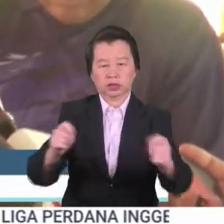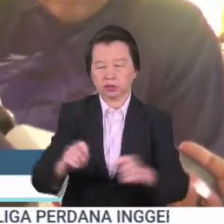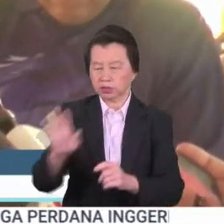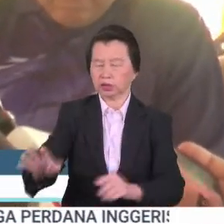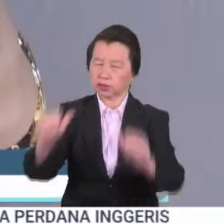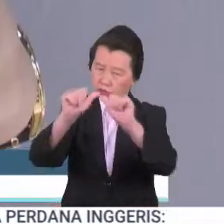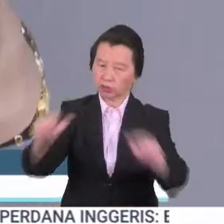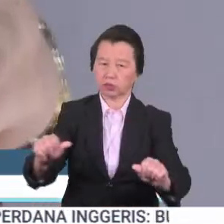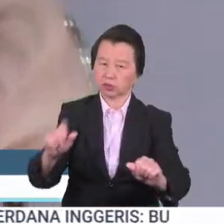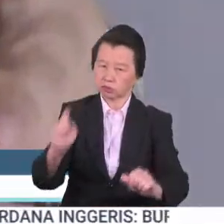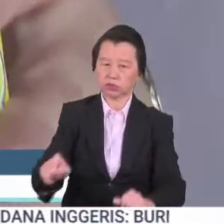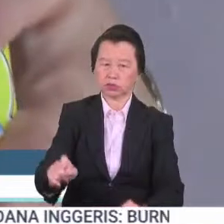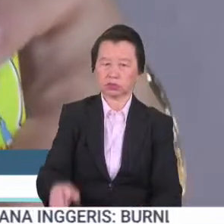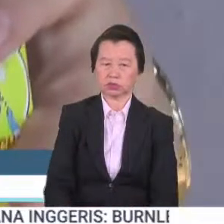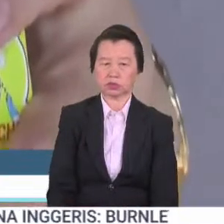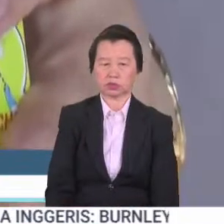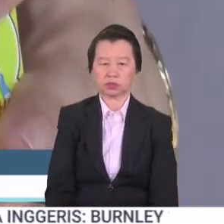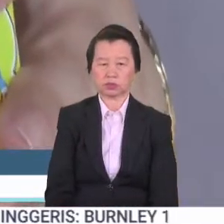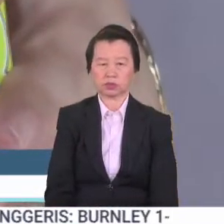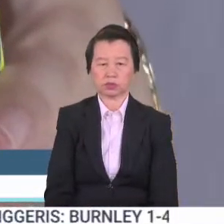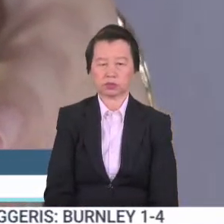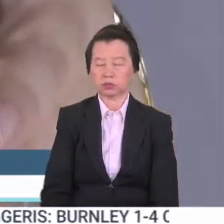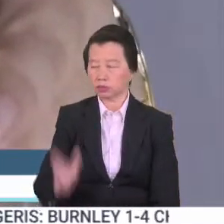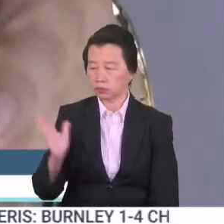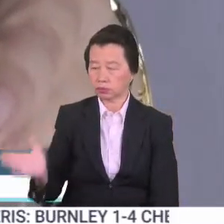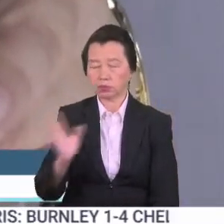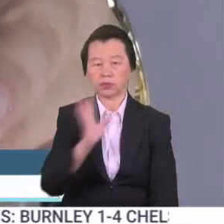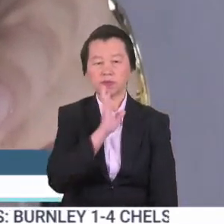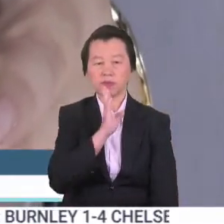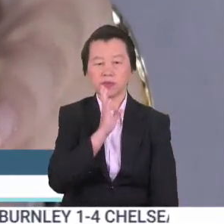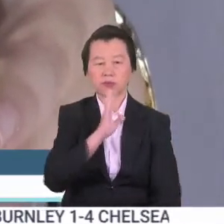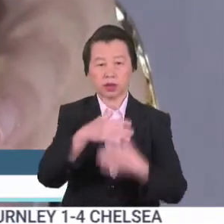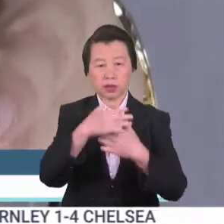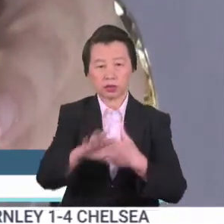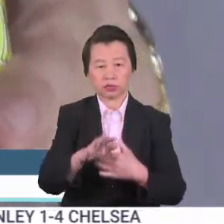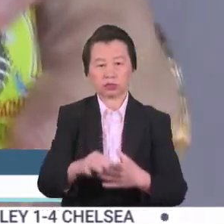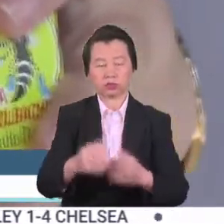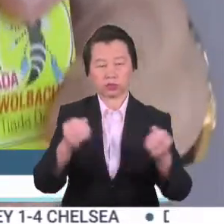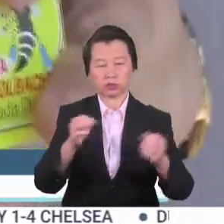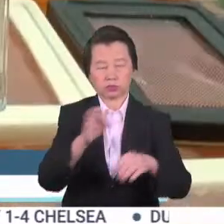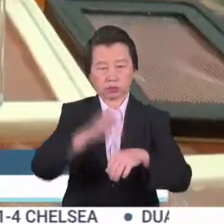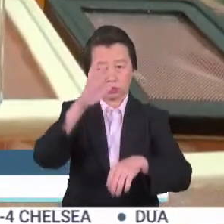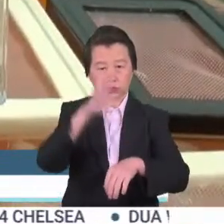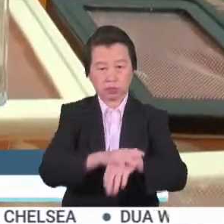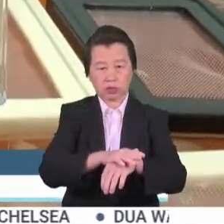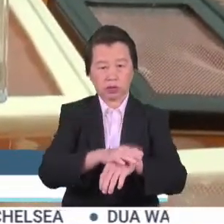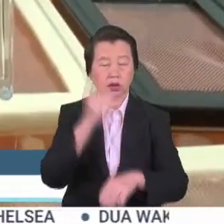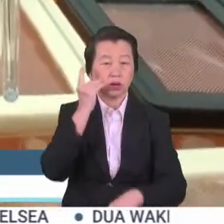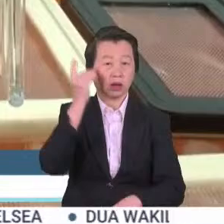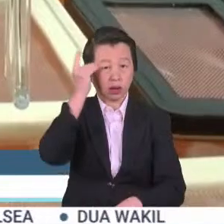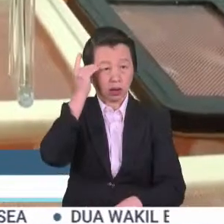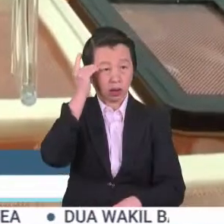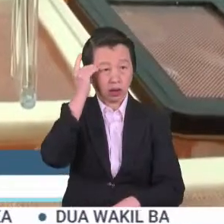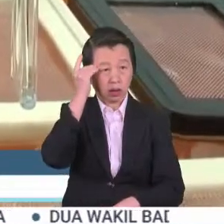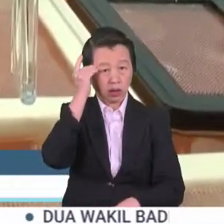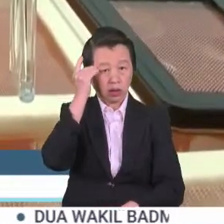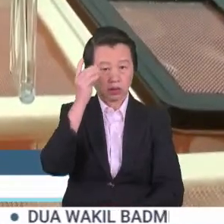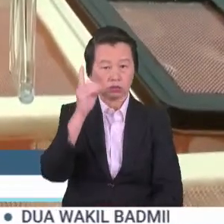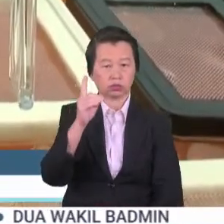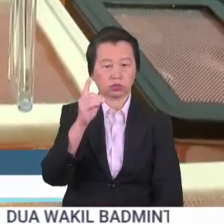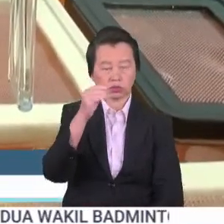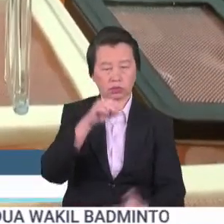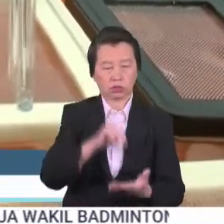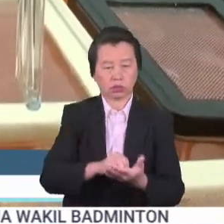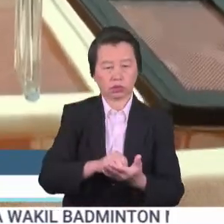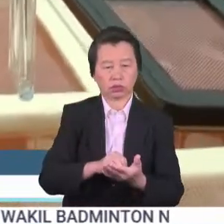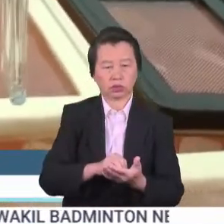penginapan masing-masing Beliau berkata demikian selepas melepaskan nyamuk Edis dewasa berwolsia di